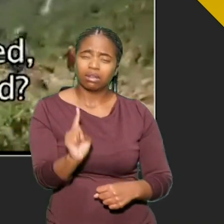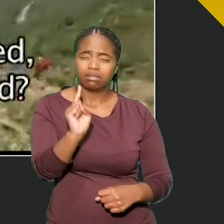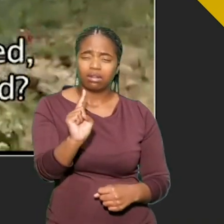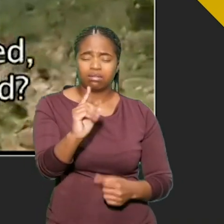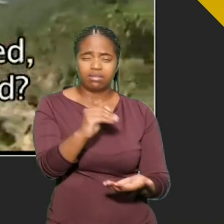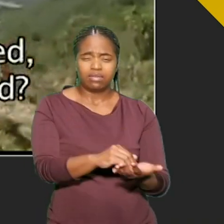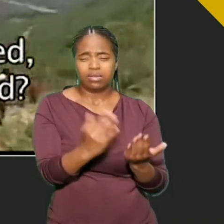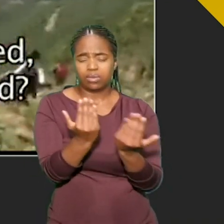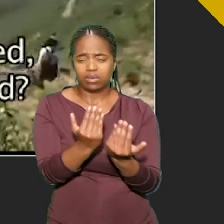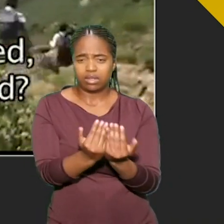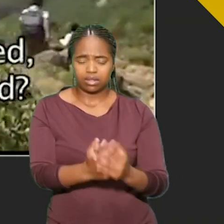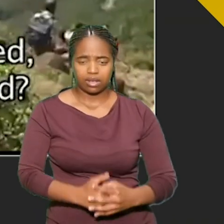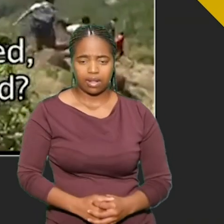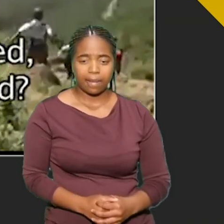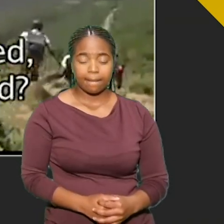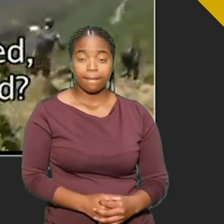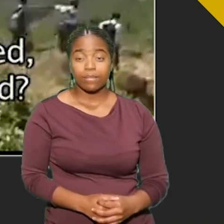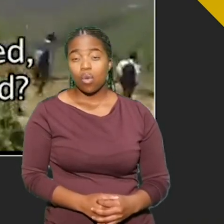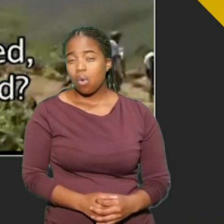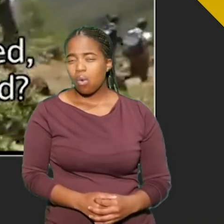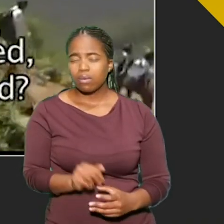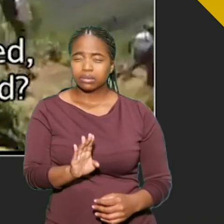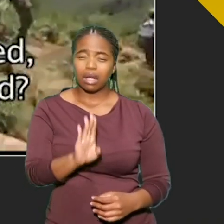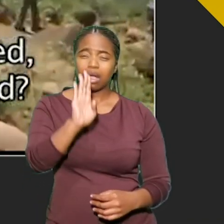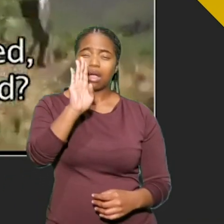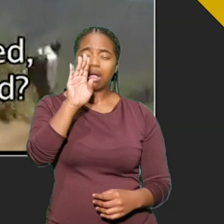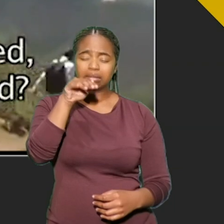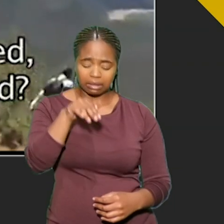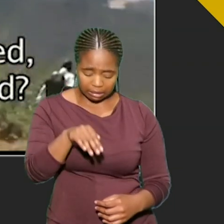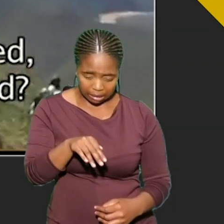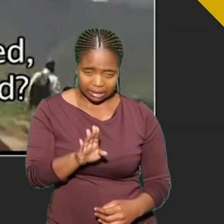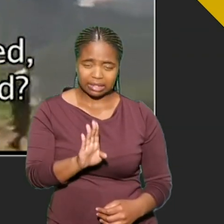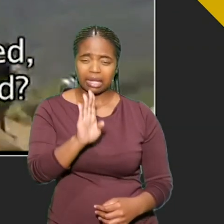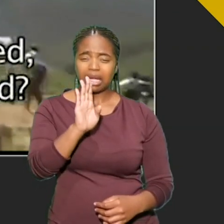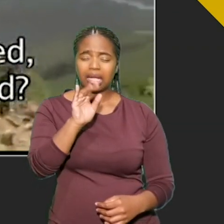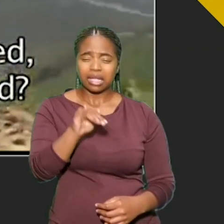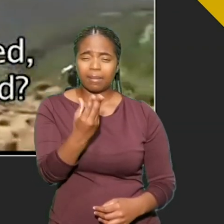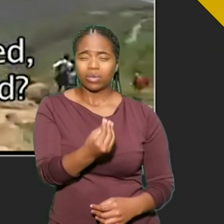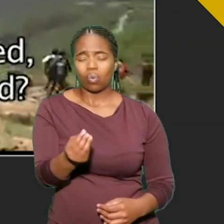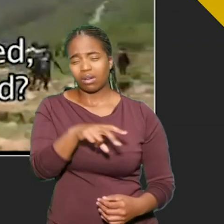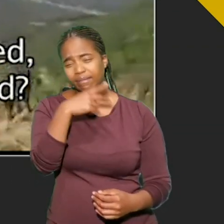esikolweni kuyenyuka siyaphinde siyaphelela nabantwana bayawo